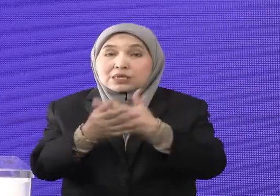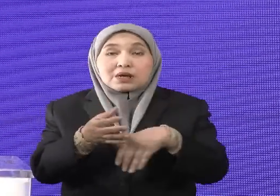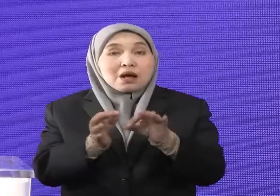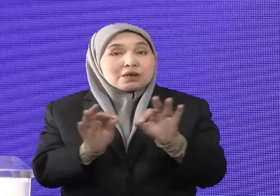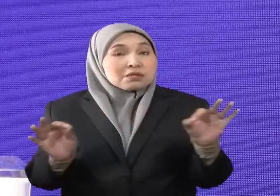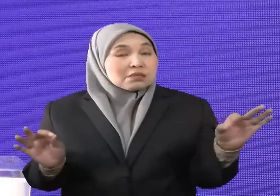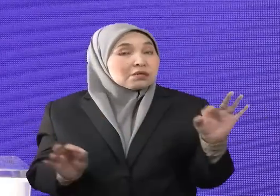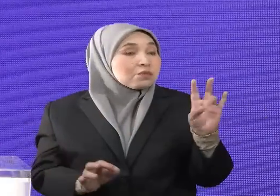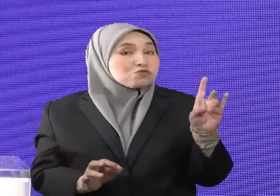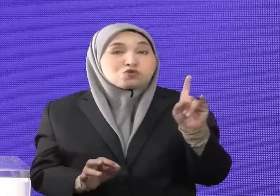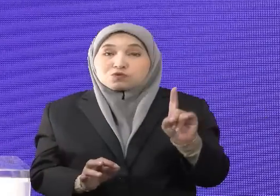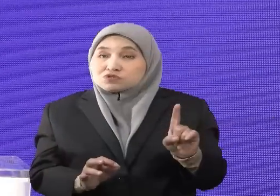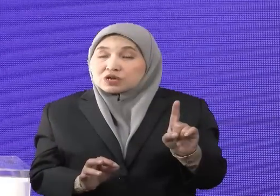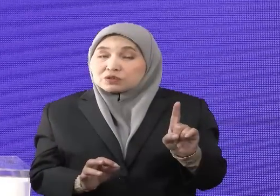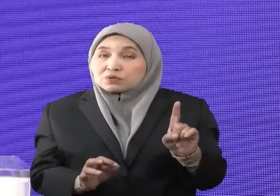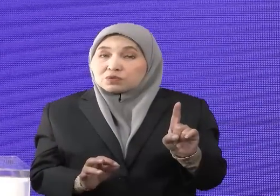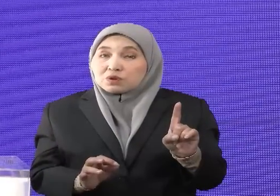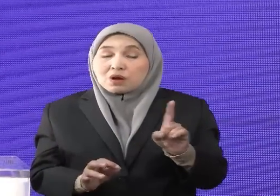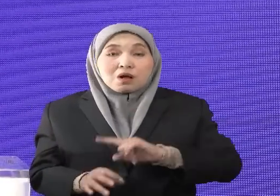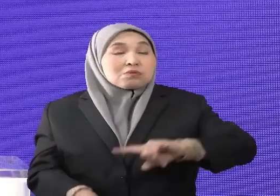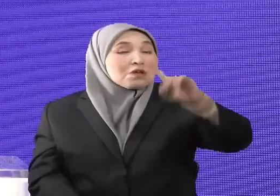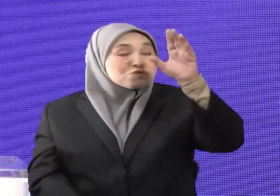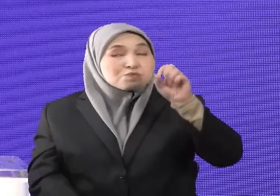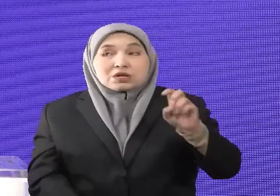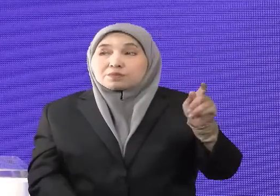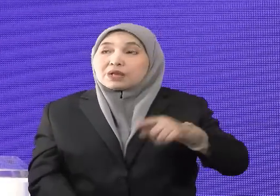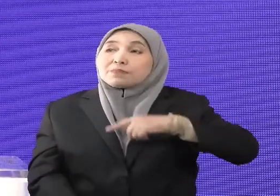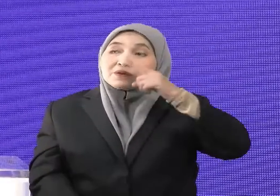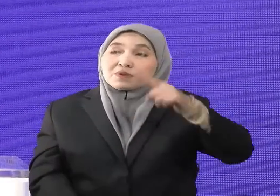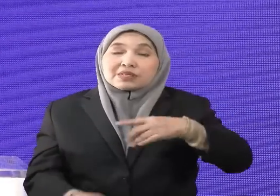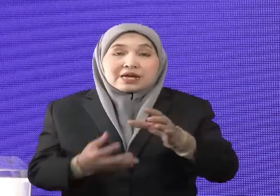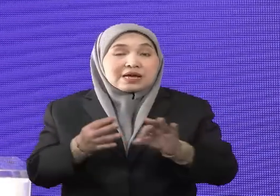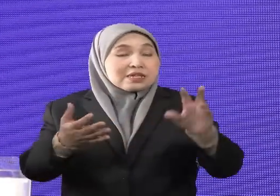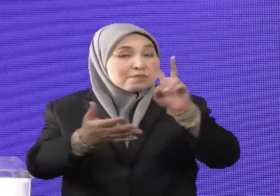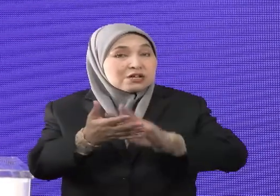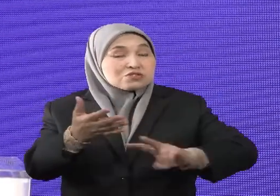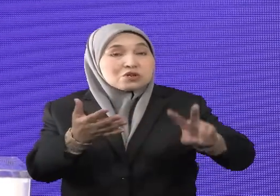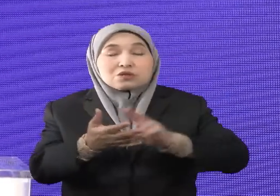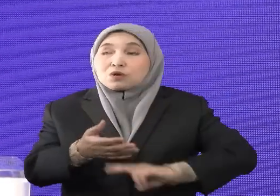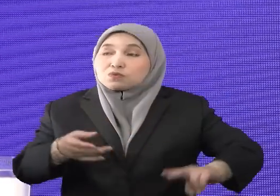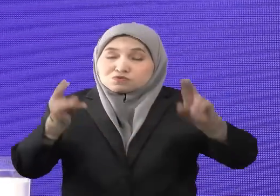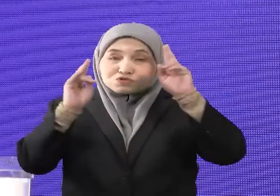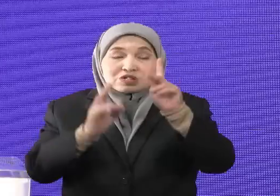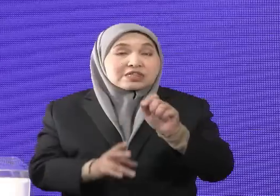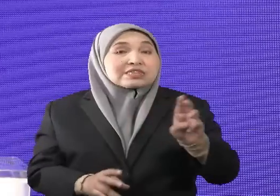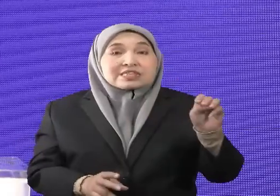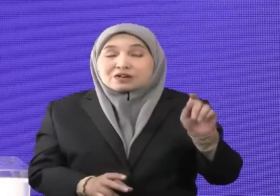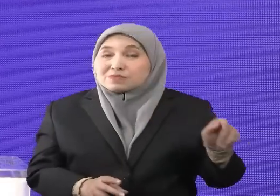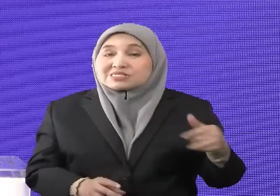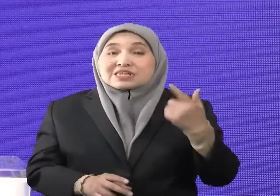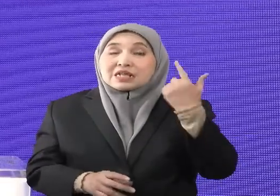yang ke-71 ya Di mana Allah Subhanahu Wa Ta'ala Firman ayat yang dibacakan oleh al-fatil Ustad Tirmidzi sebentar tadi